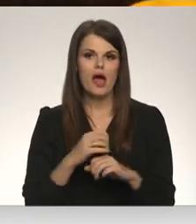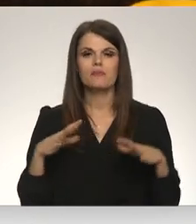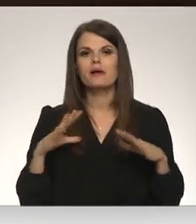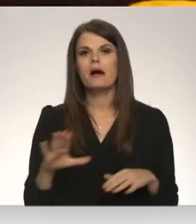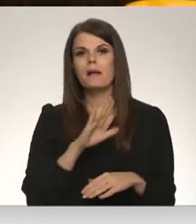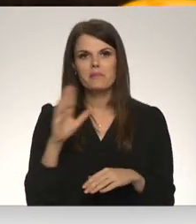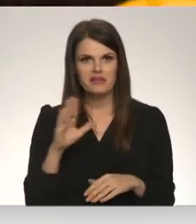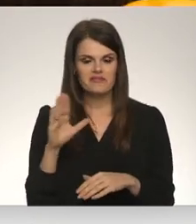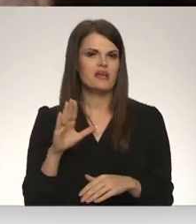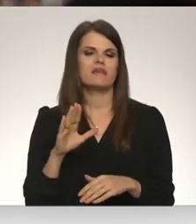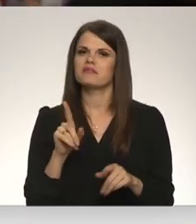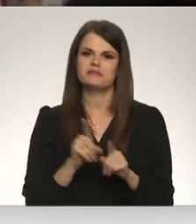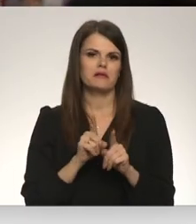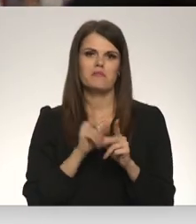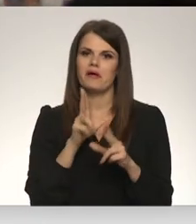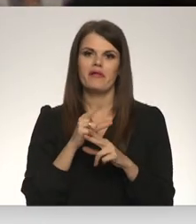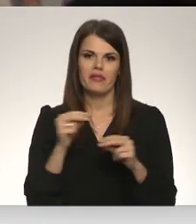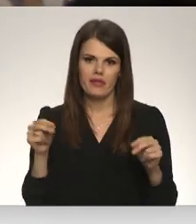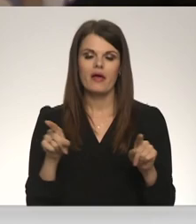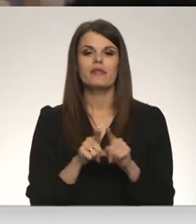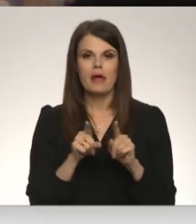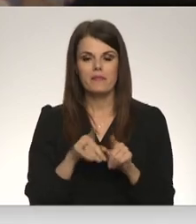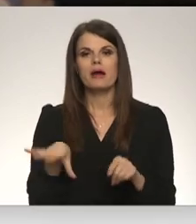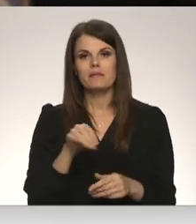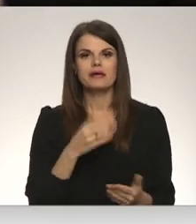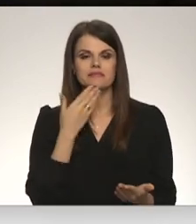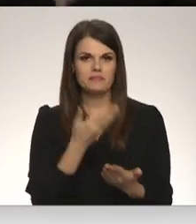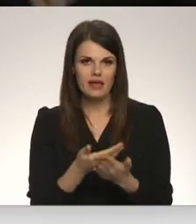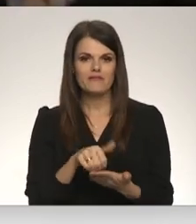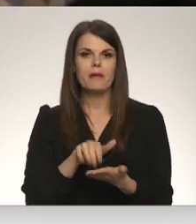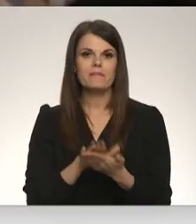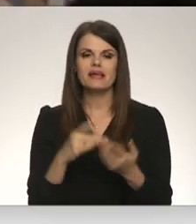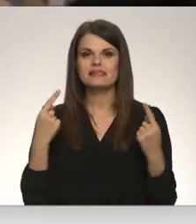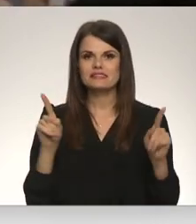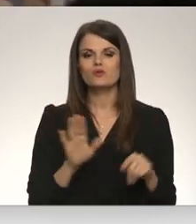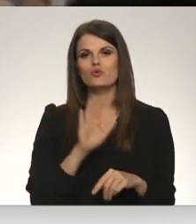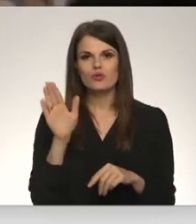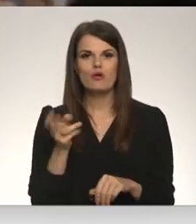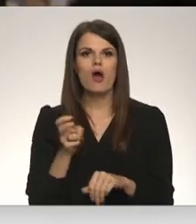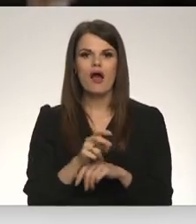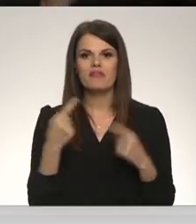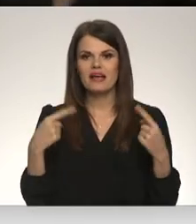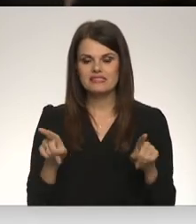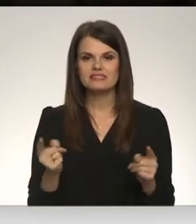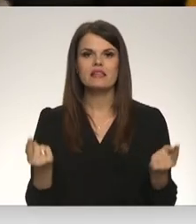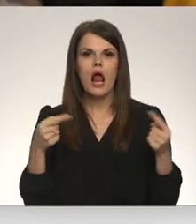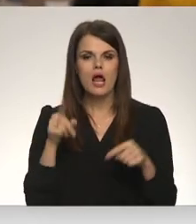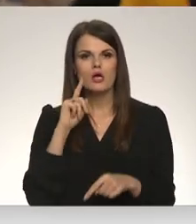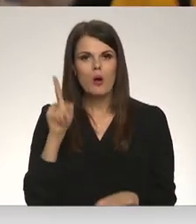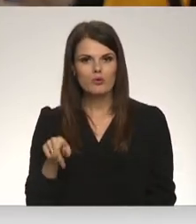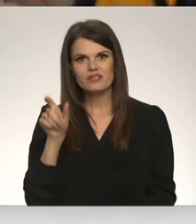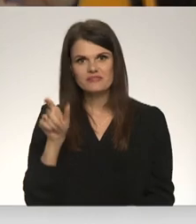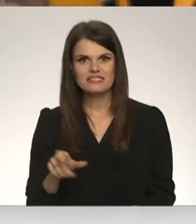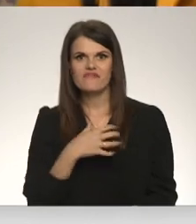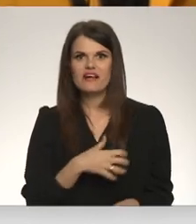brīvdienās aizvien neizskata. Tāpat vēl aizvien piedāvājam iespēju pierakstīties uz citu dienu un atnākt citā laikā. Protams, cilvēkam tā